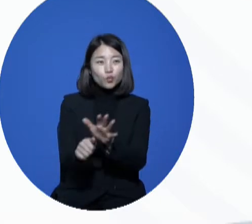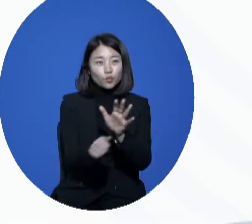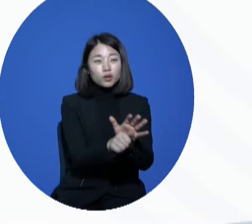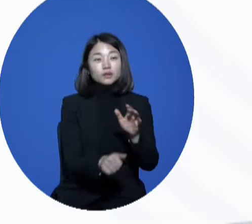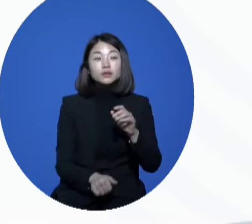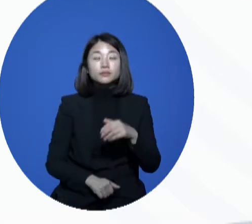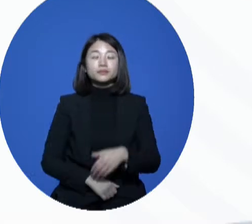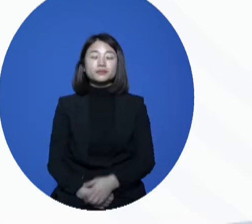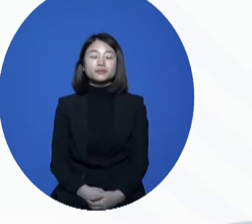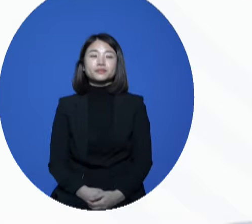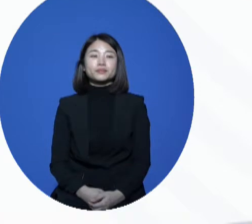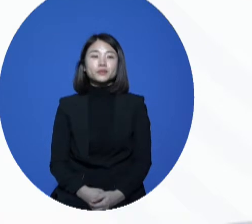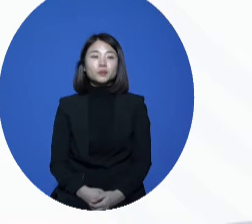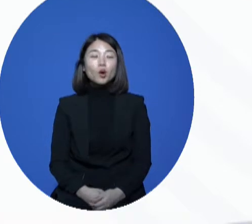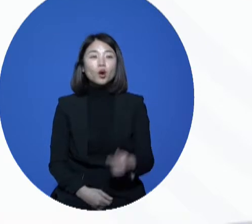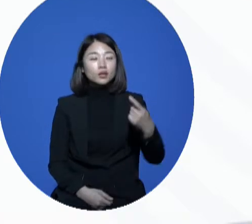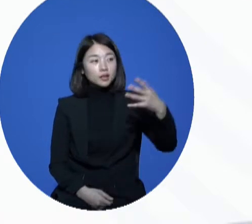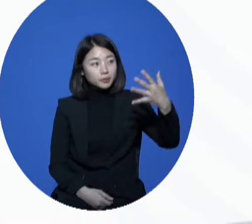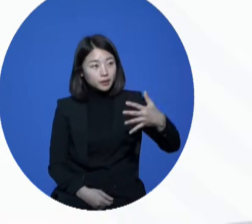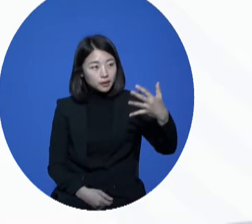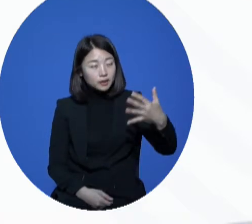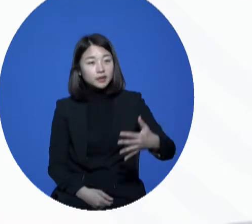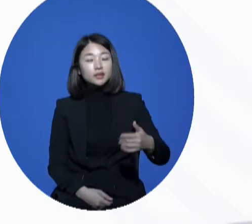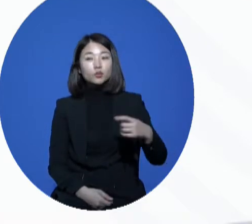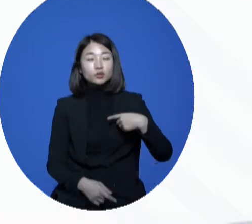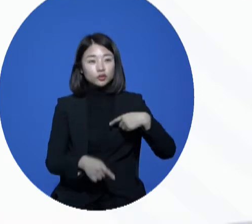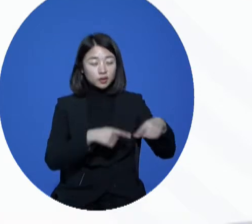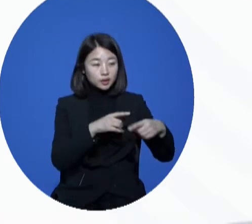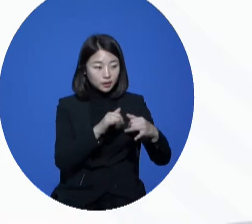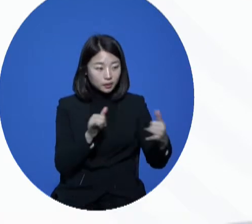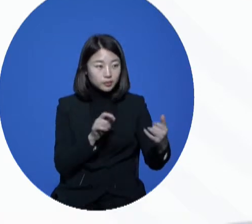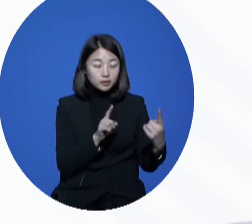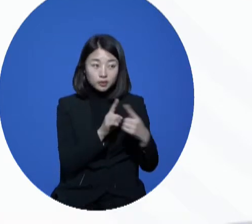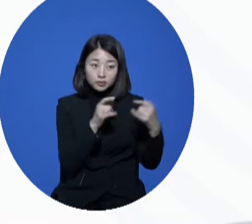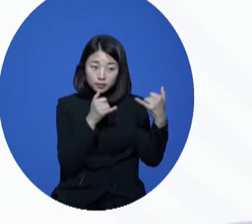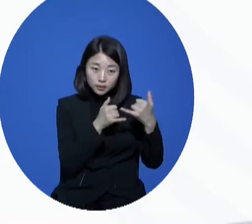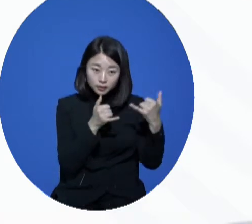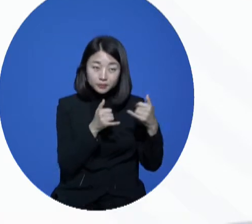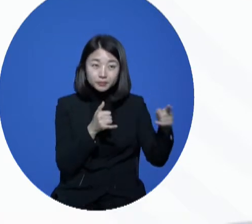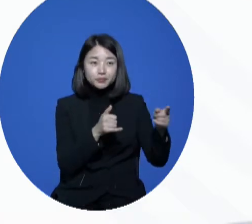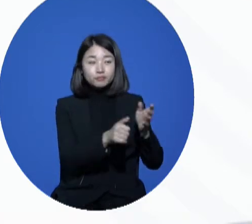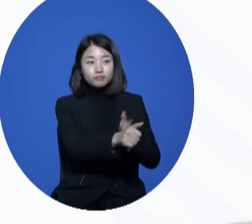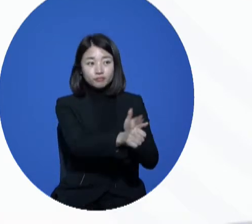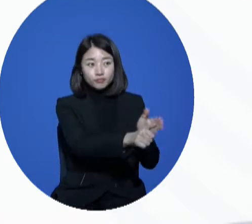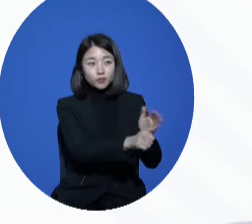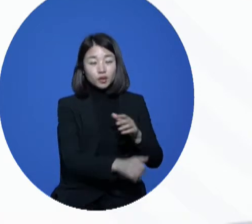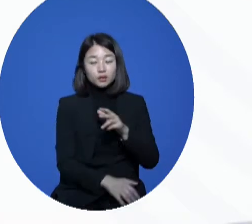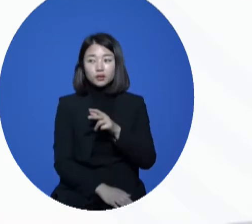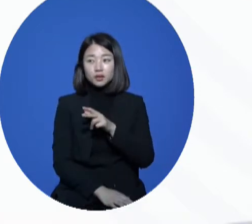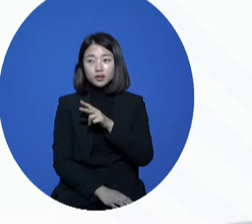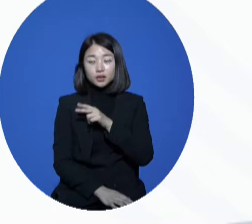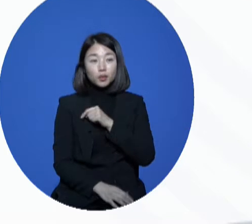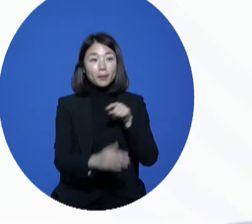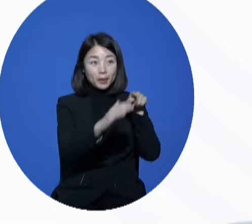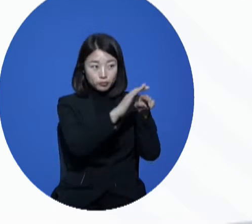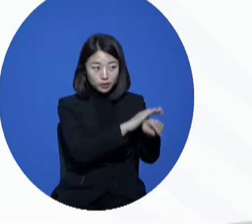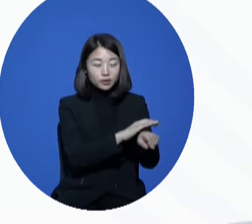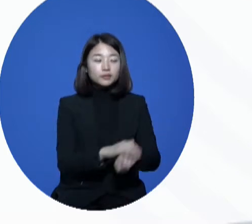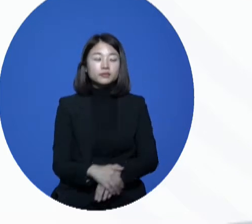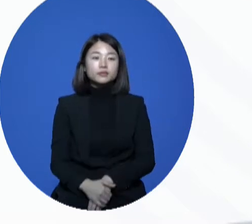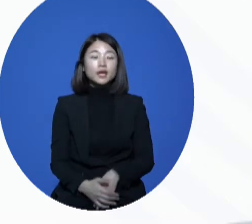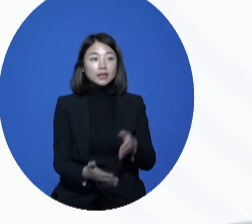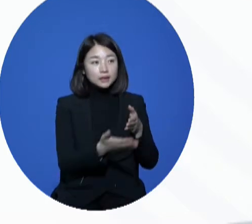다시 말해서 언론이나 정치인들과 연락을 취하고 접촉하고 의회에 가서